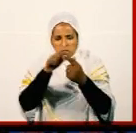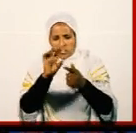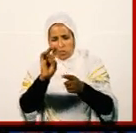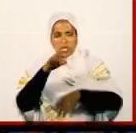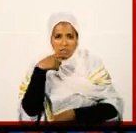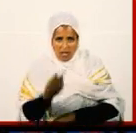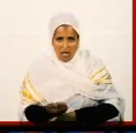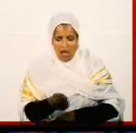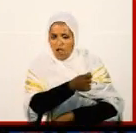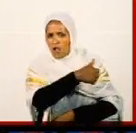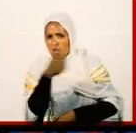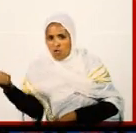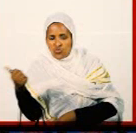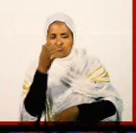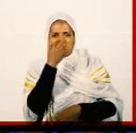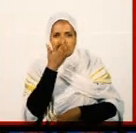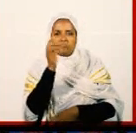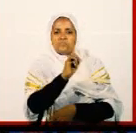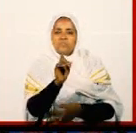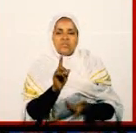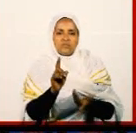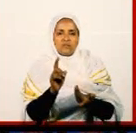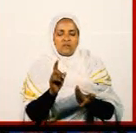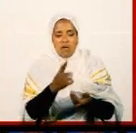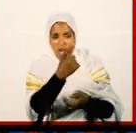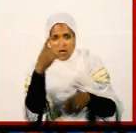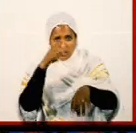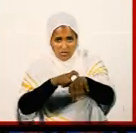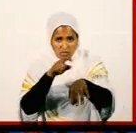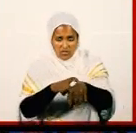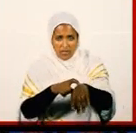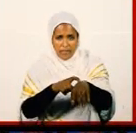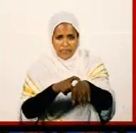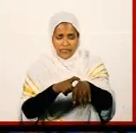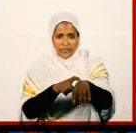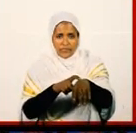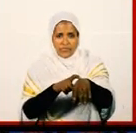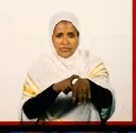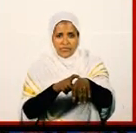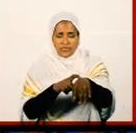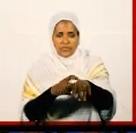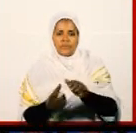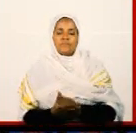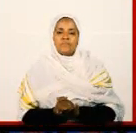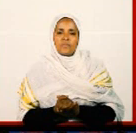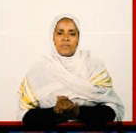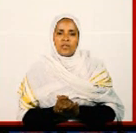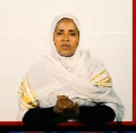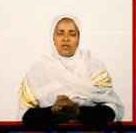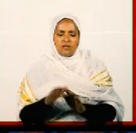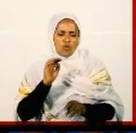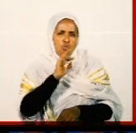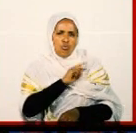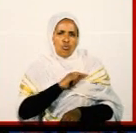ሰባት ይቆያል። ሌሎቹ ደግሞ በልማድ ምንድን ነው ያው እንግዲህ አንዳንድ ጊዜ ያው